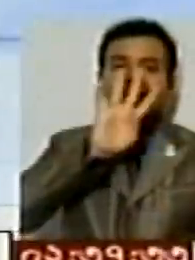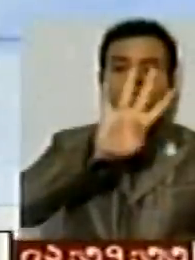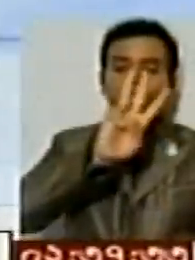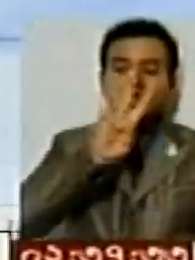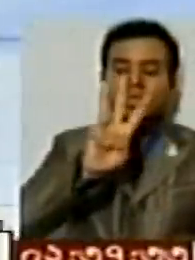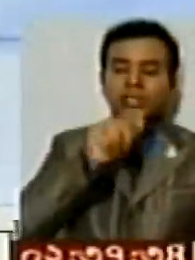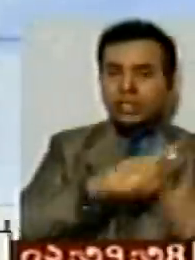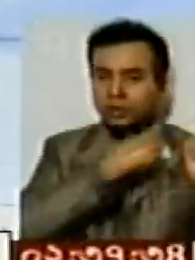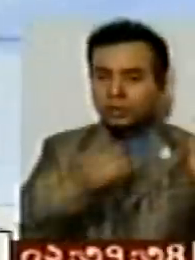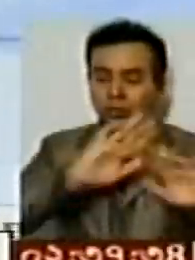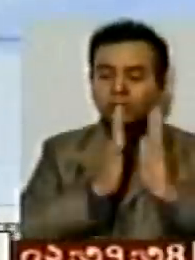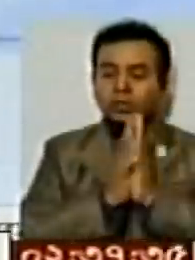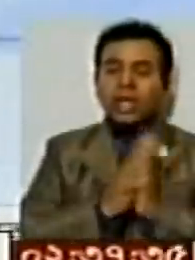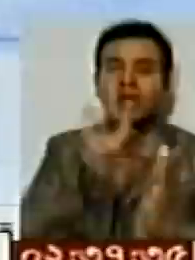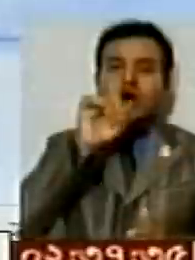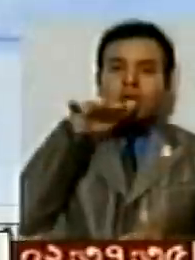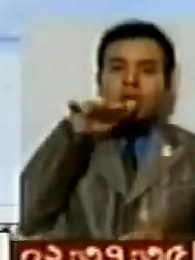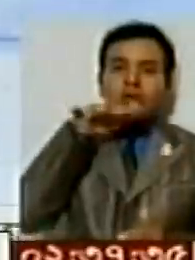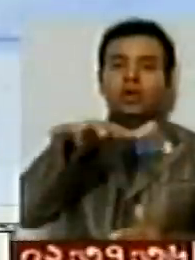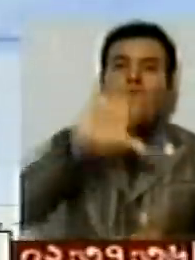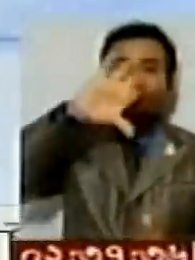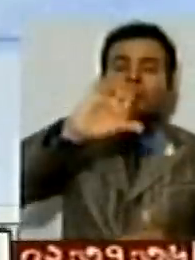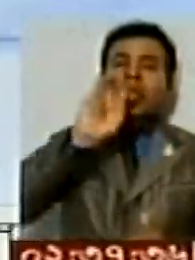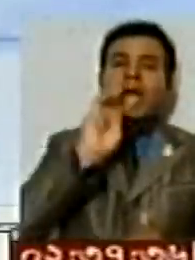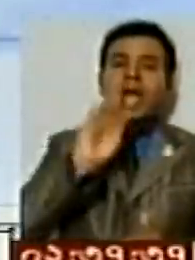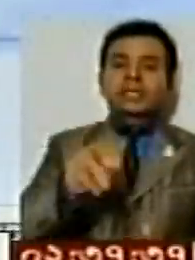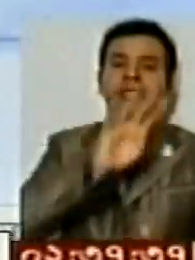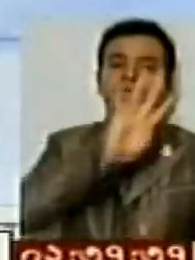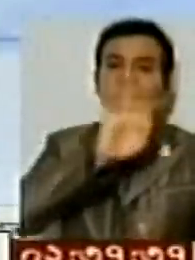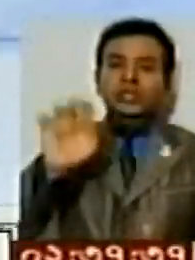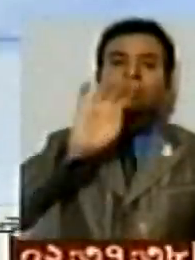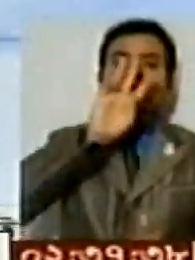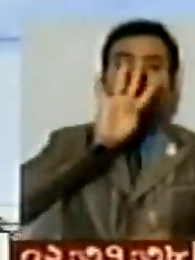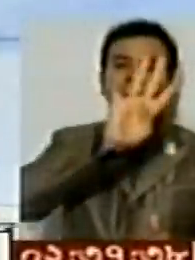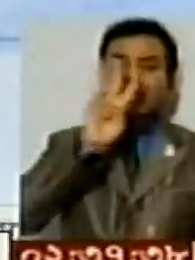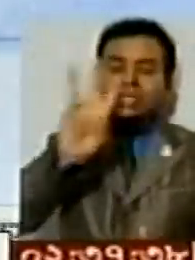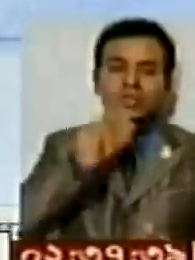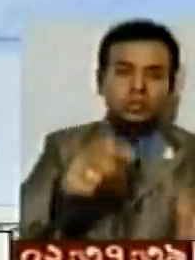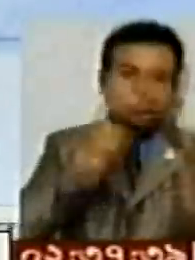মোট কোয়ারেন্টাইনে নেওয়া হয়েছে 1543 জনকে এবং এ পর্যন্ত